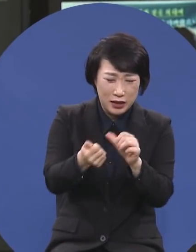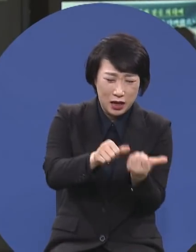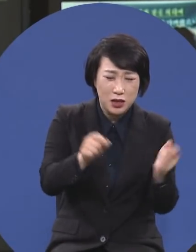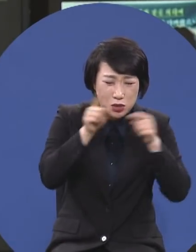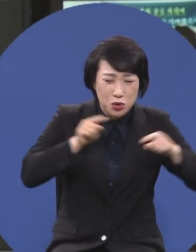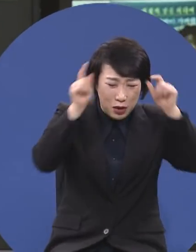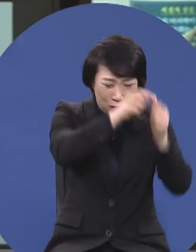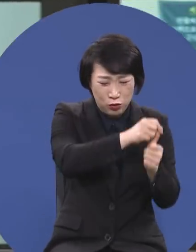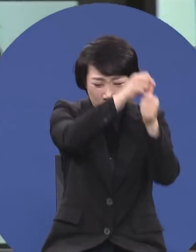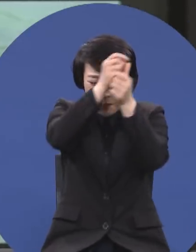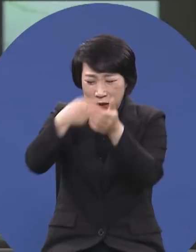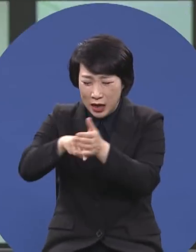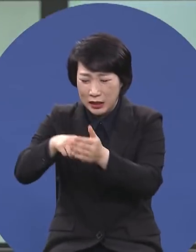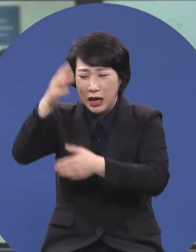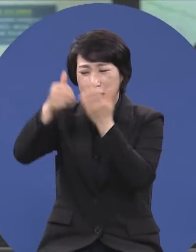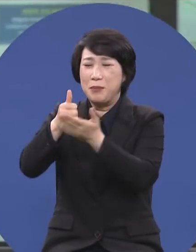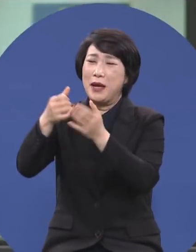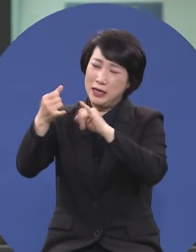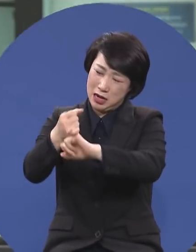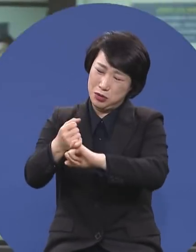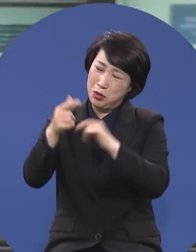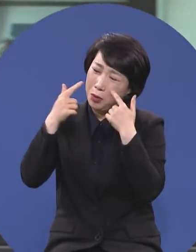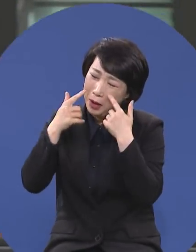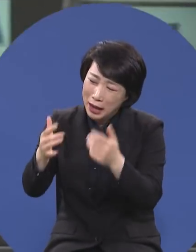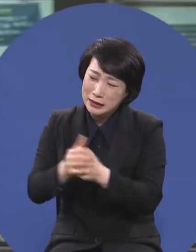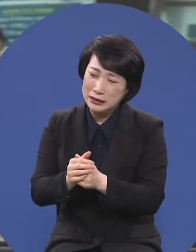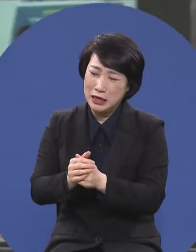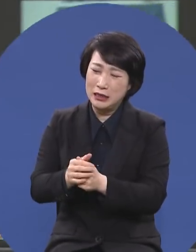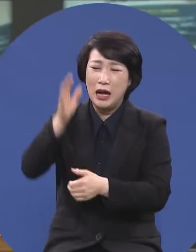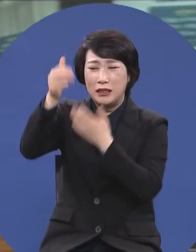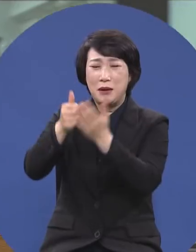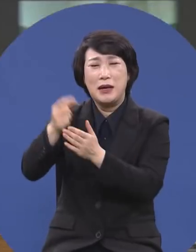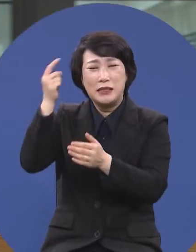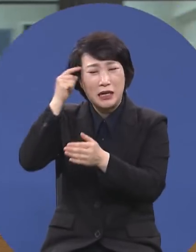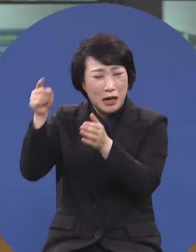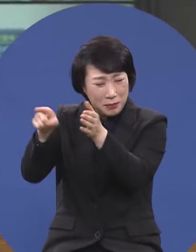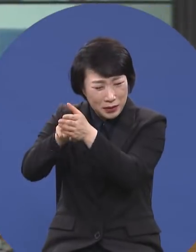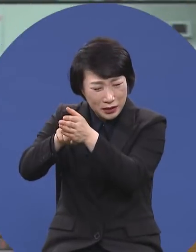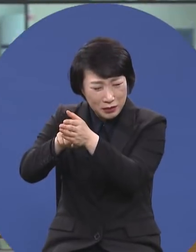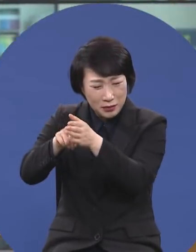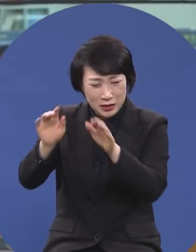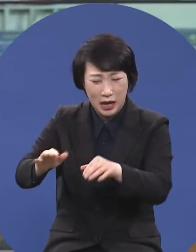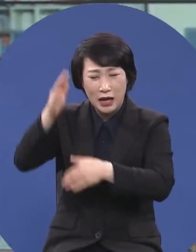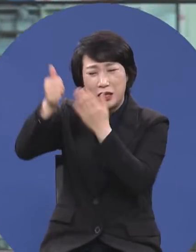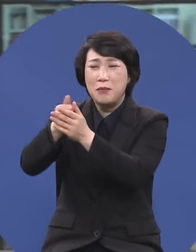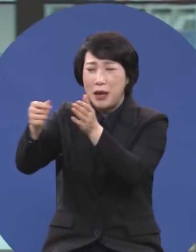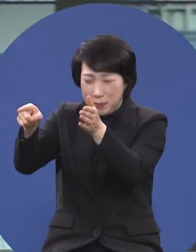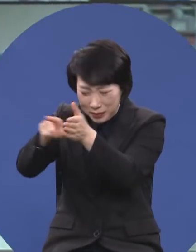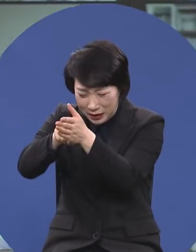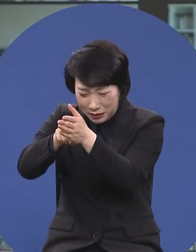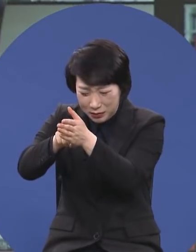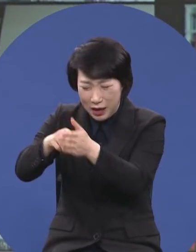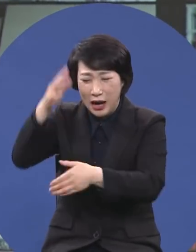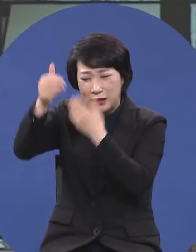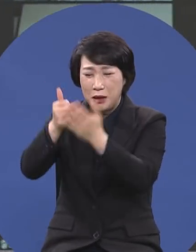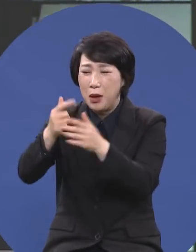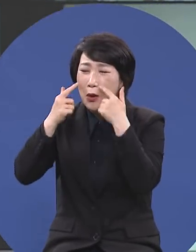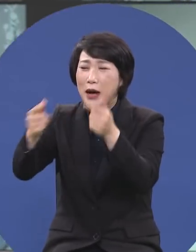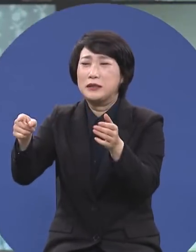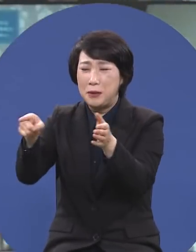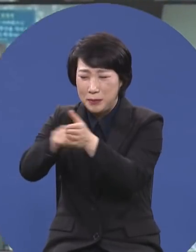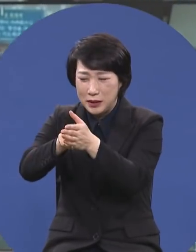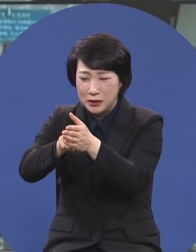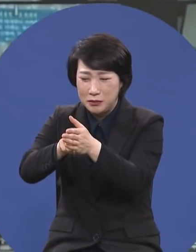지옥에서 구원하시겠다는 약속의 확실한 하나님의 신념을, 하나님의 믿음을, 하나님의